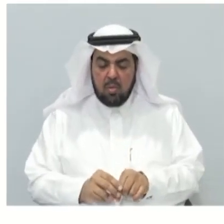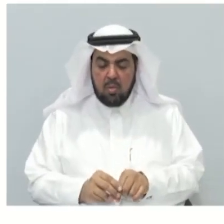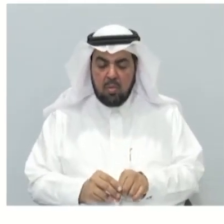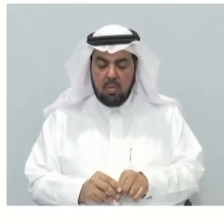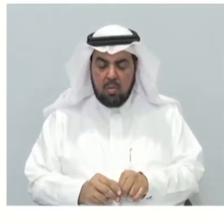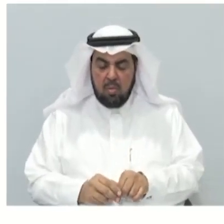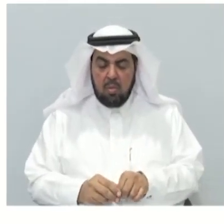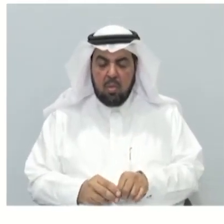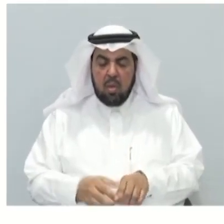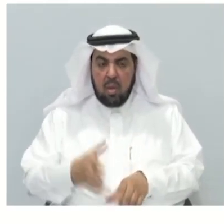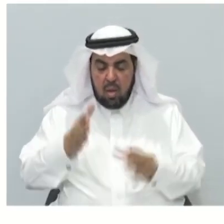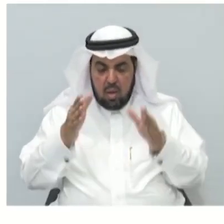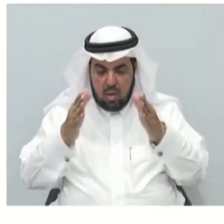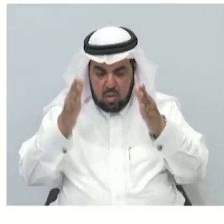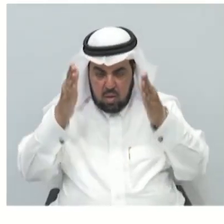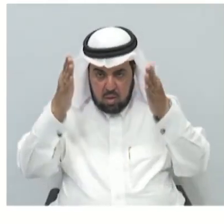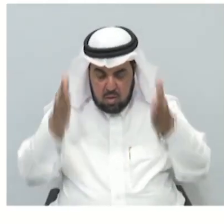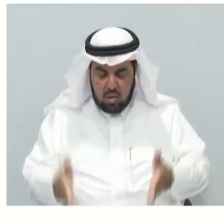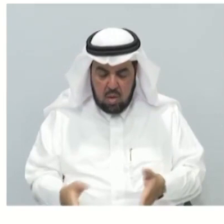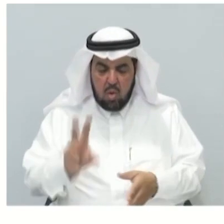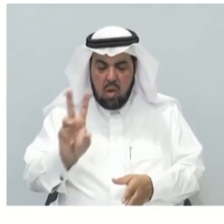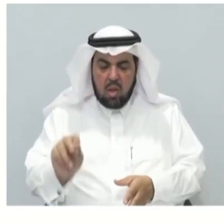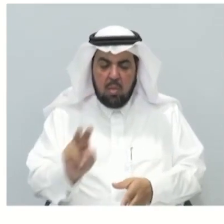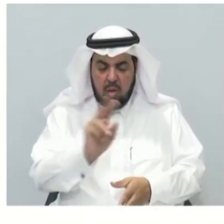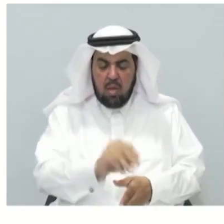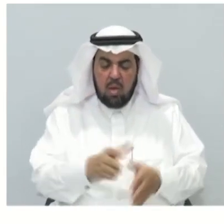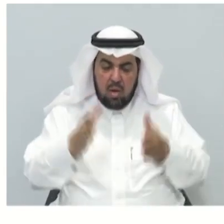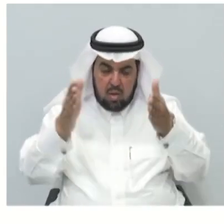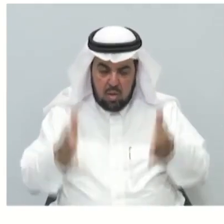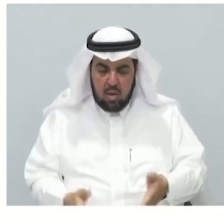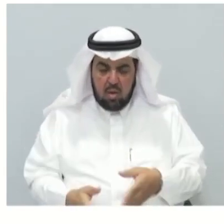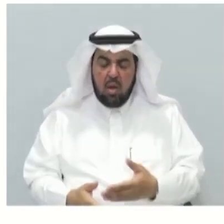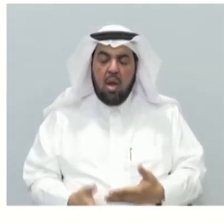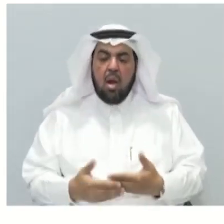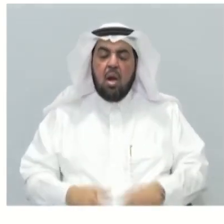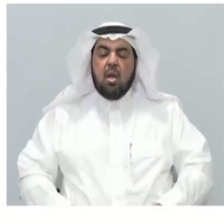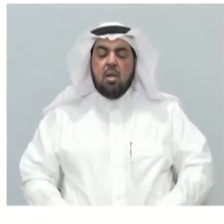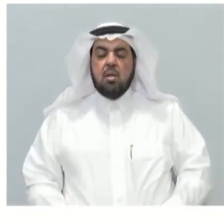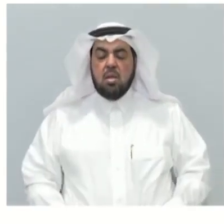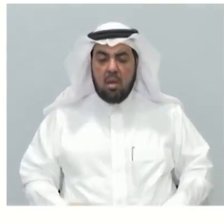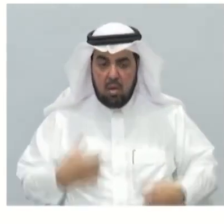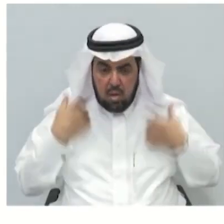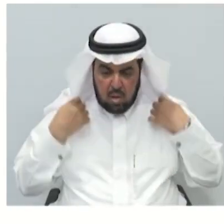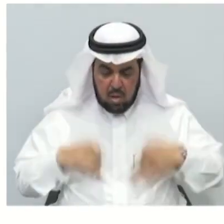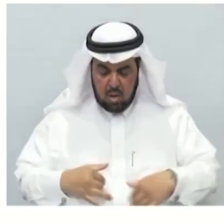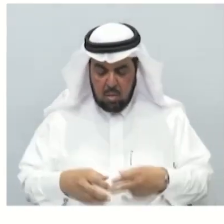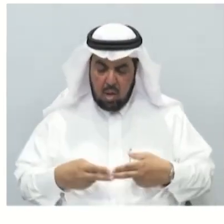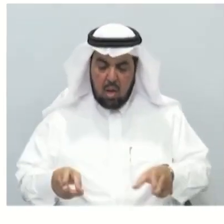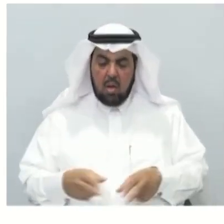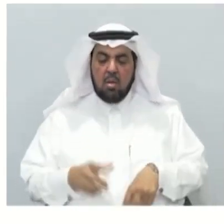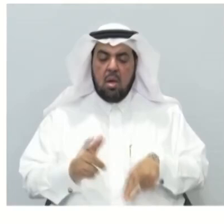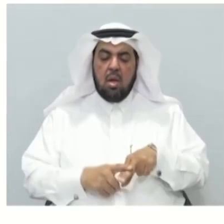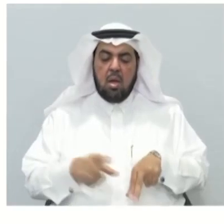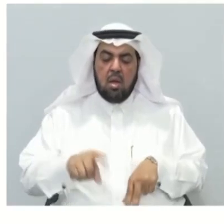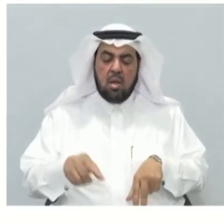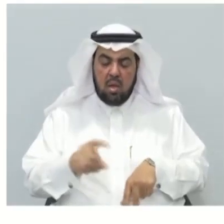القطعه المستقيمه او الضلع دي اي يطابق الضلع ماذا بي سي بحسب هذه المسلمه اي